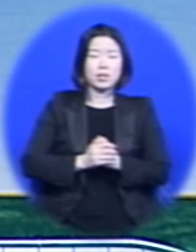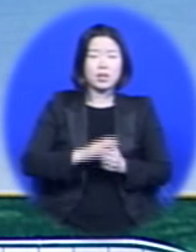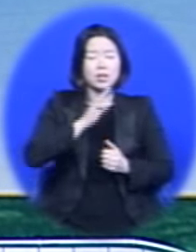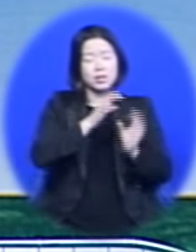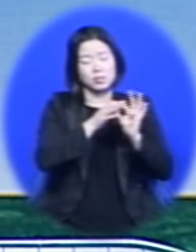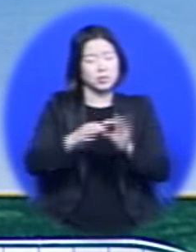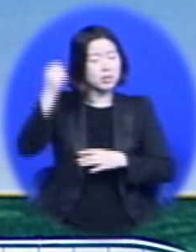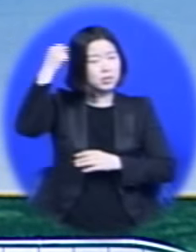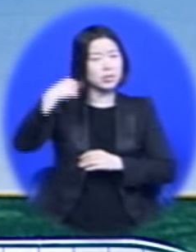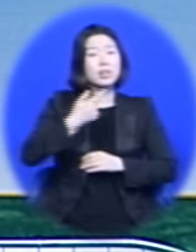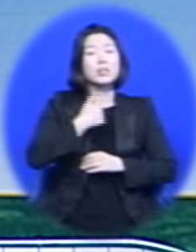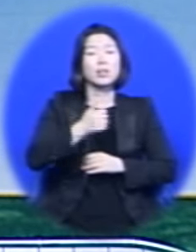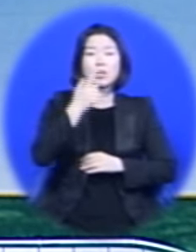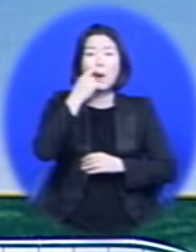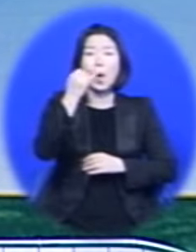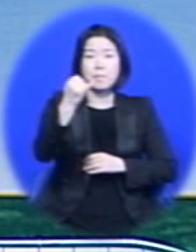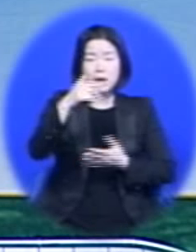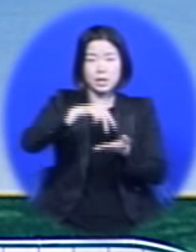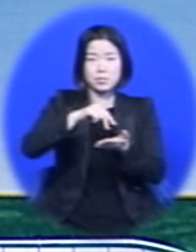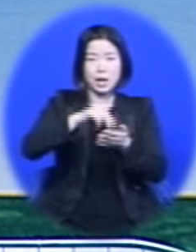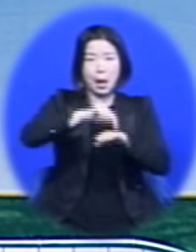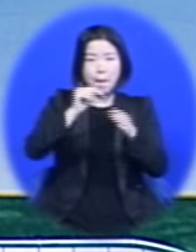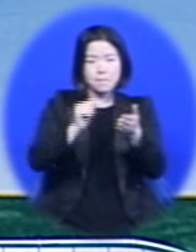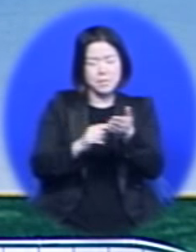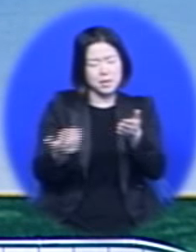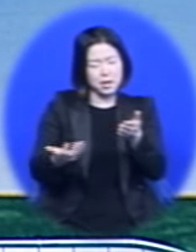그러면서 느꼈던 엄마로서의 마음의 고통,